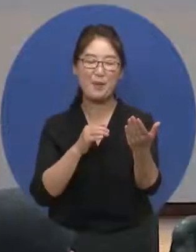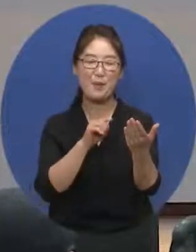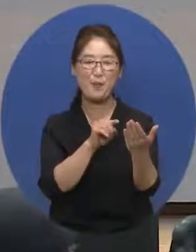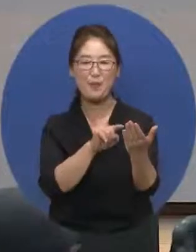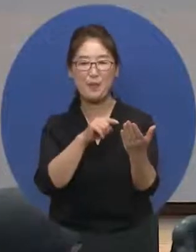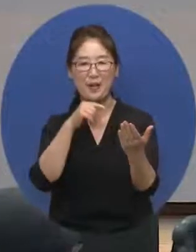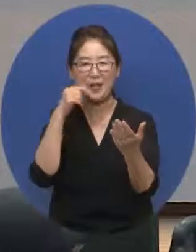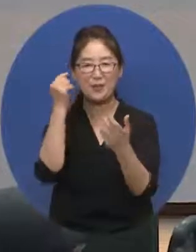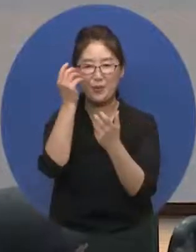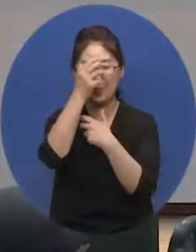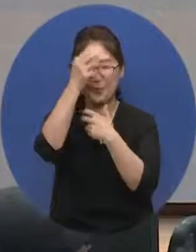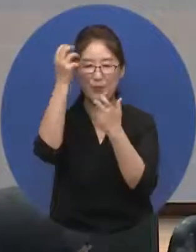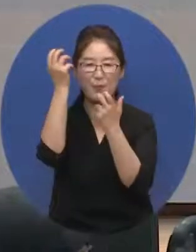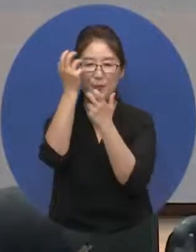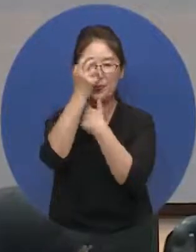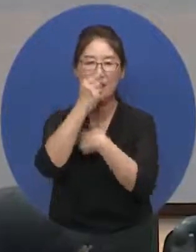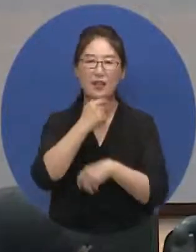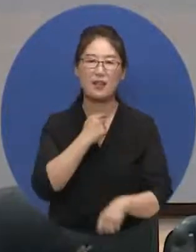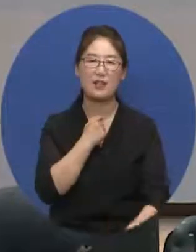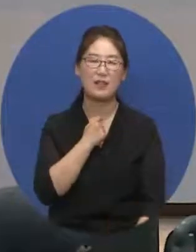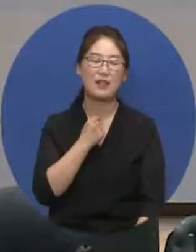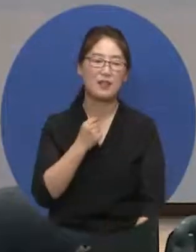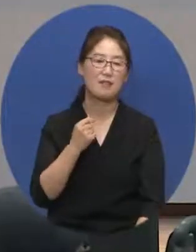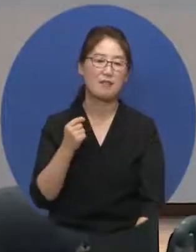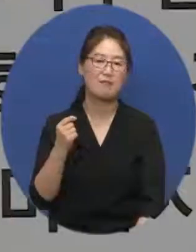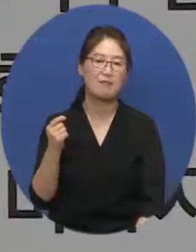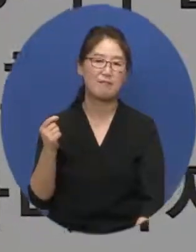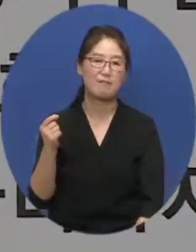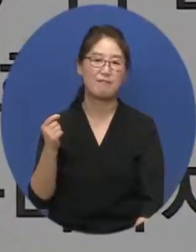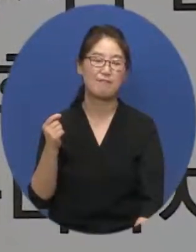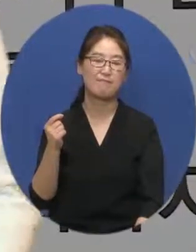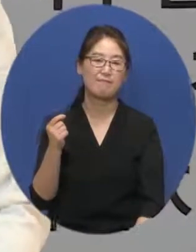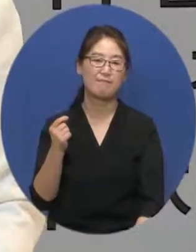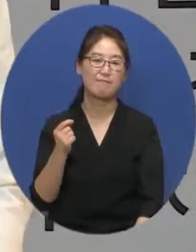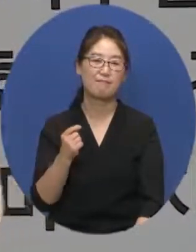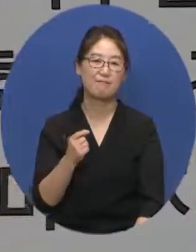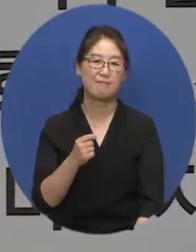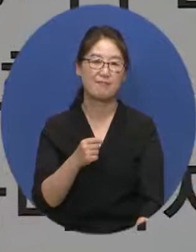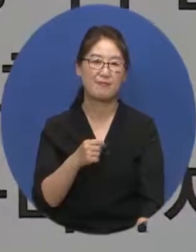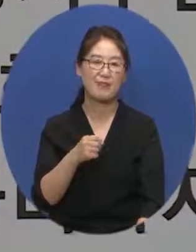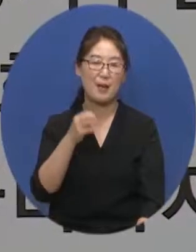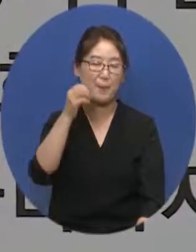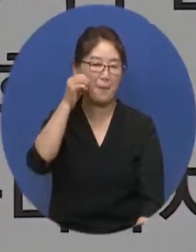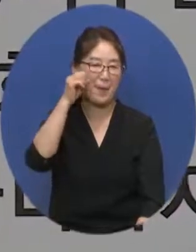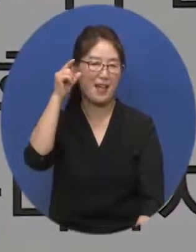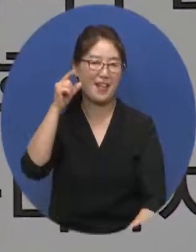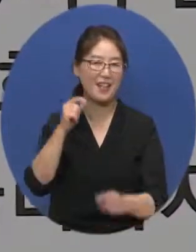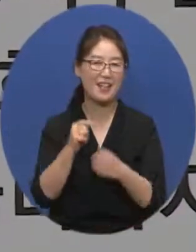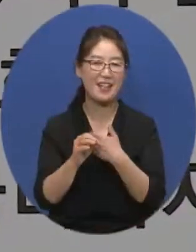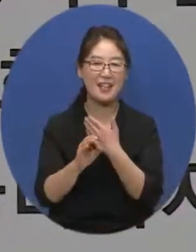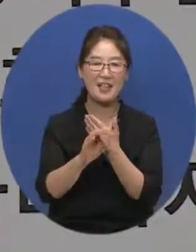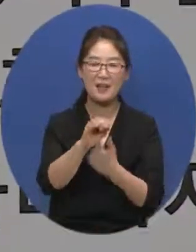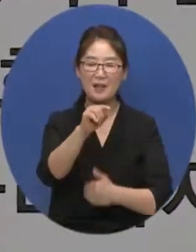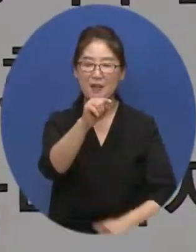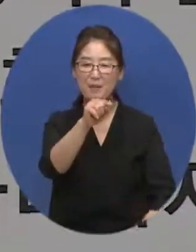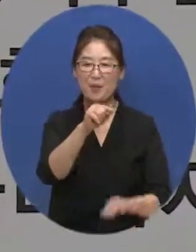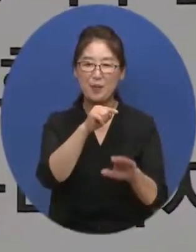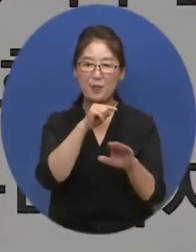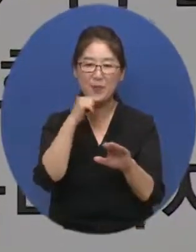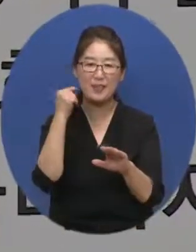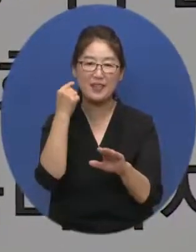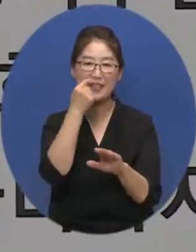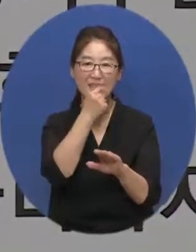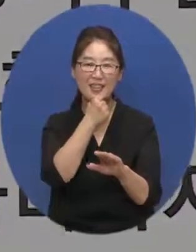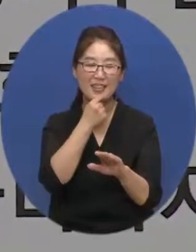취하고 싶어, 취하고 싶어, 취하고 싶어. 윙크하며 붉은 입술로